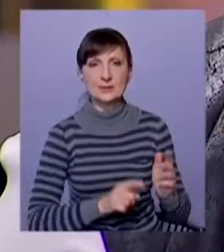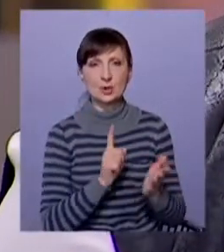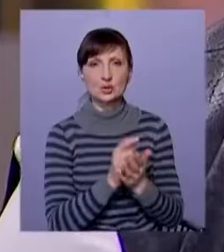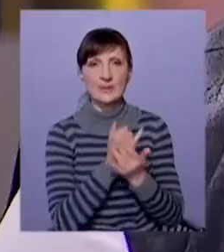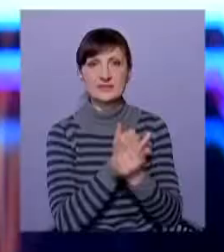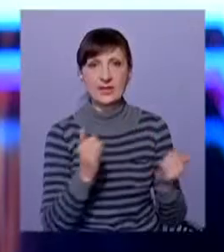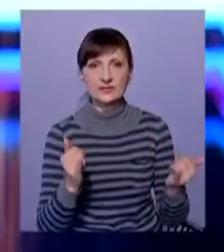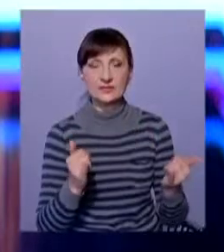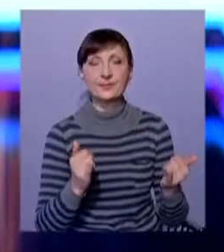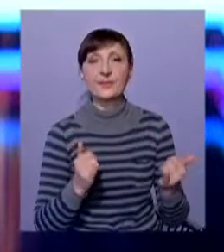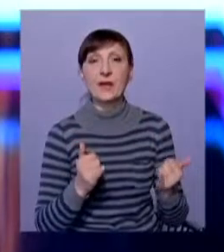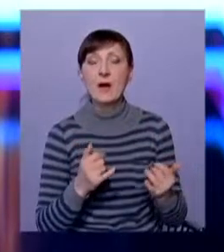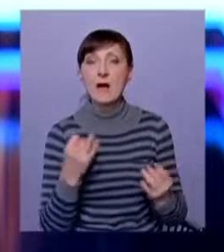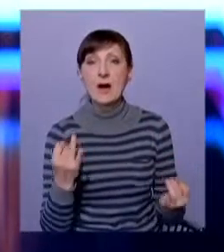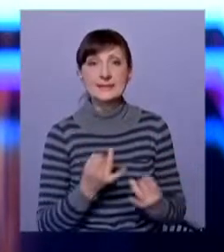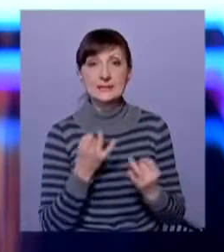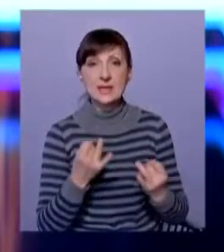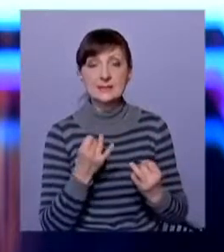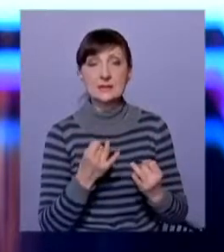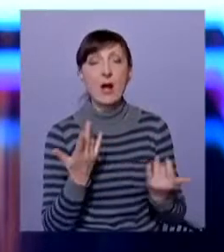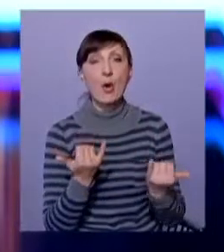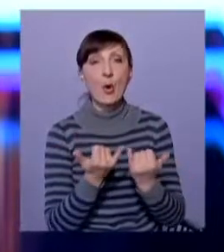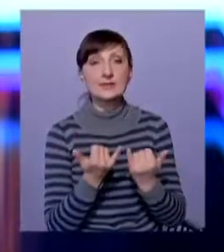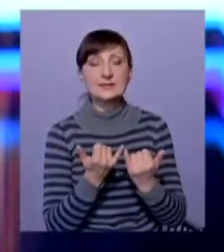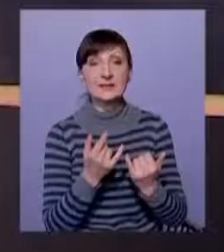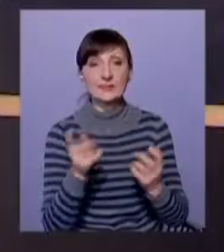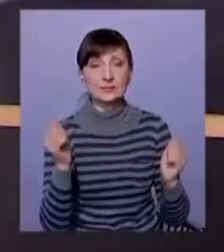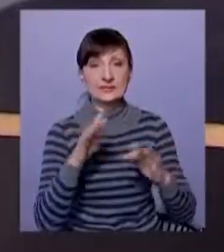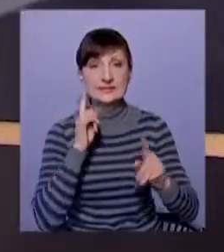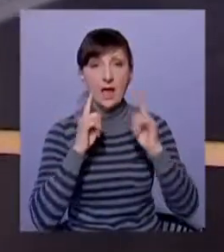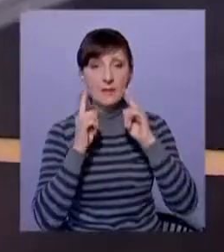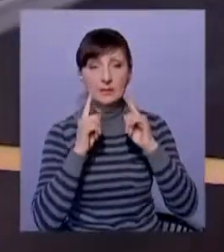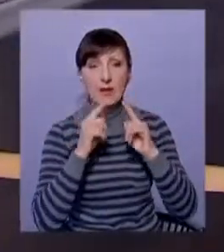Наталья Абдулмажитовна, вот любопытно, как гости оценили вот все те победы, о